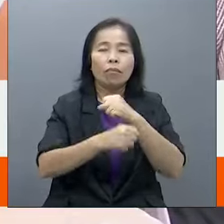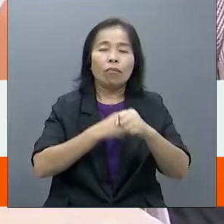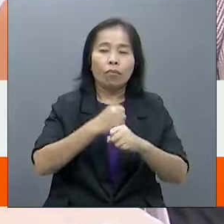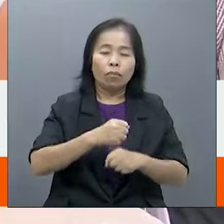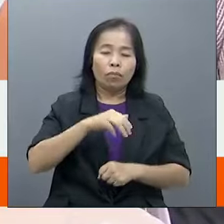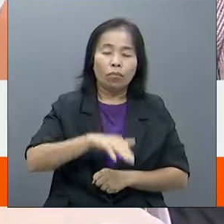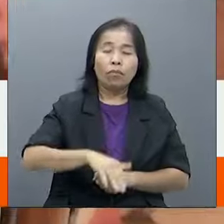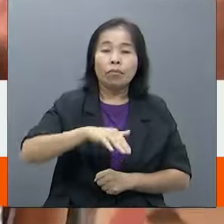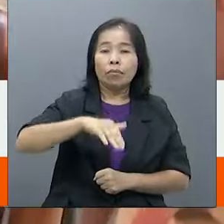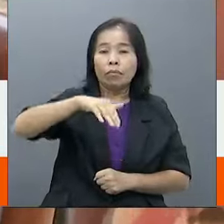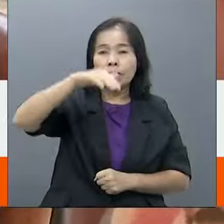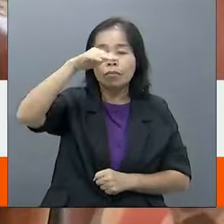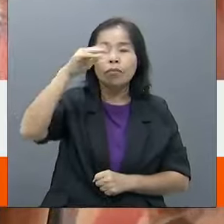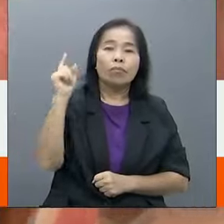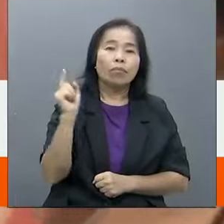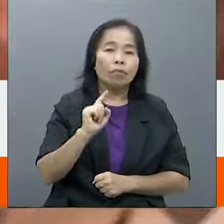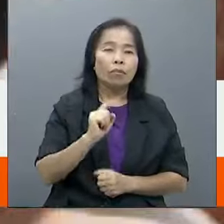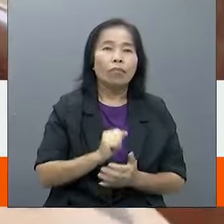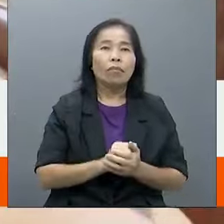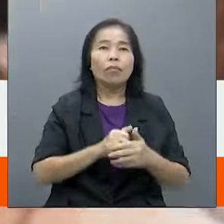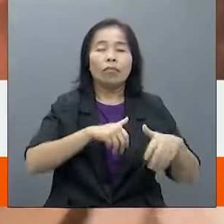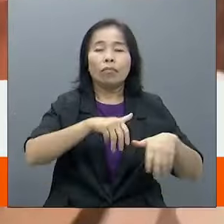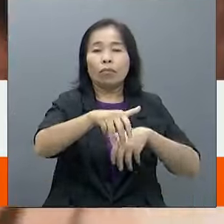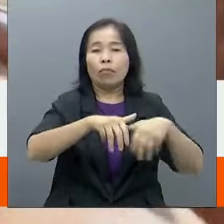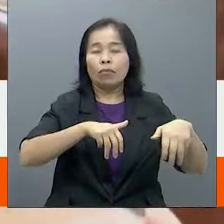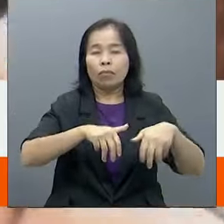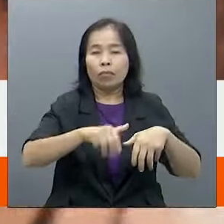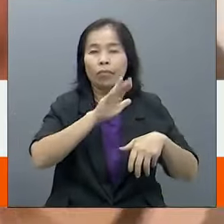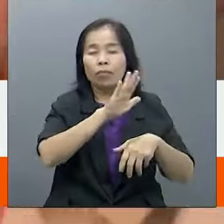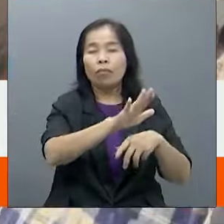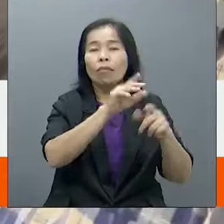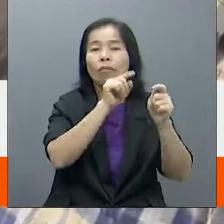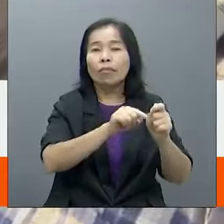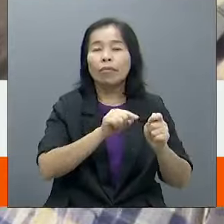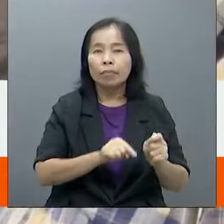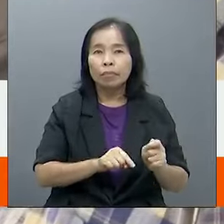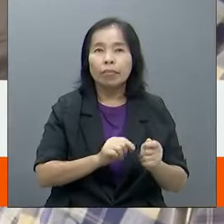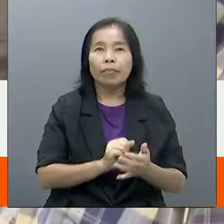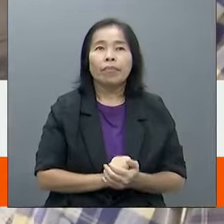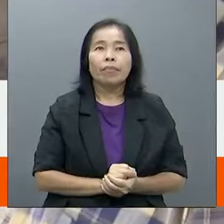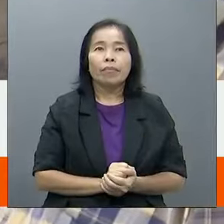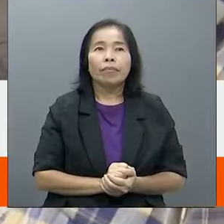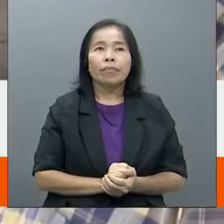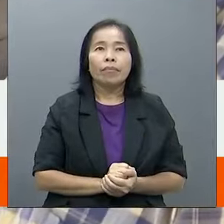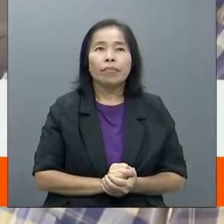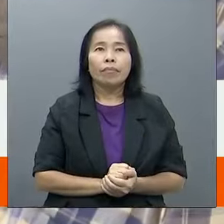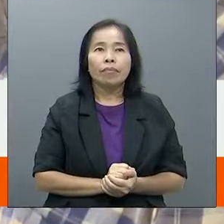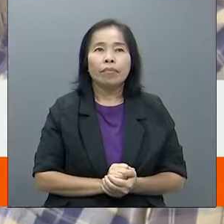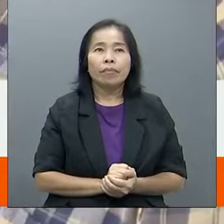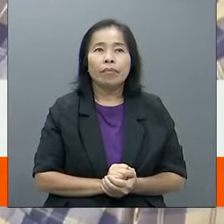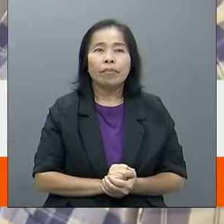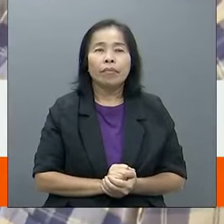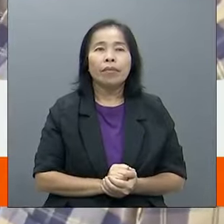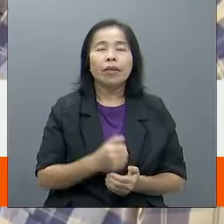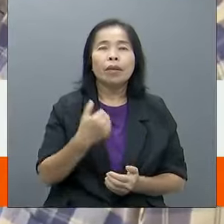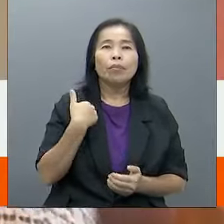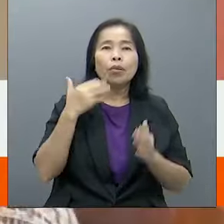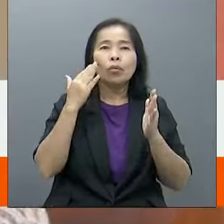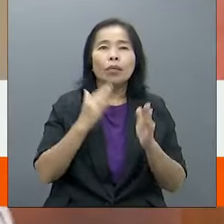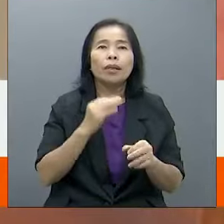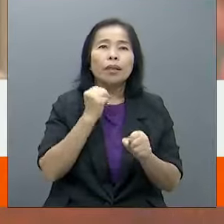นรุ่นนะครับการเมืองท้องถิ่นเนี่ยค่อนข้างจะจำกัดกับคนที่อยู่ในพื้นที ่ นะครับดังนั้นเยาวชนคนที่ไปทำง